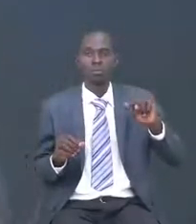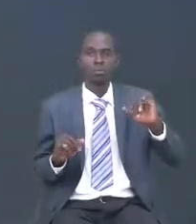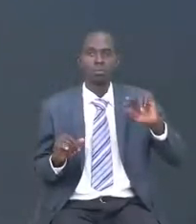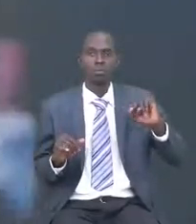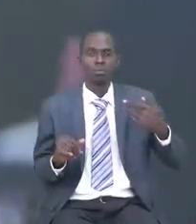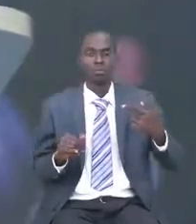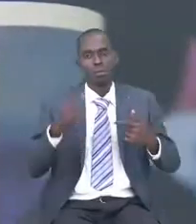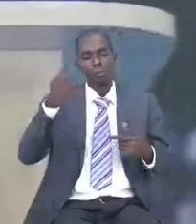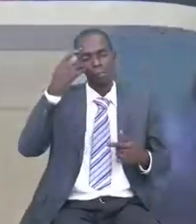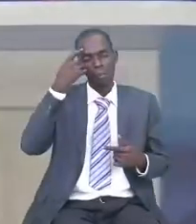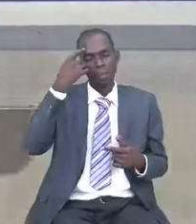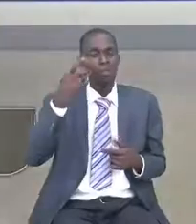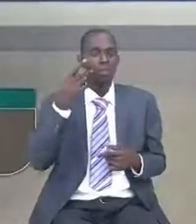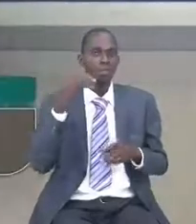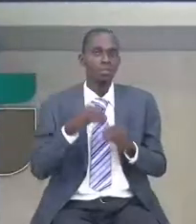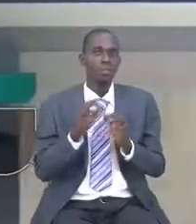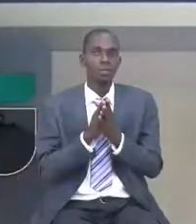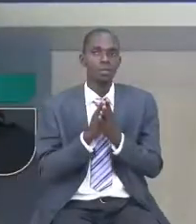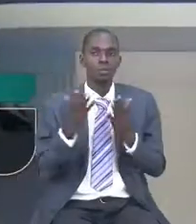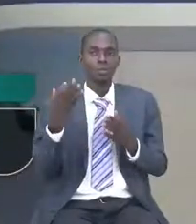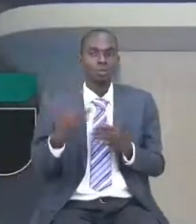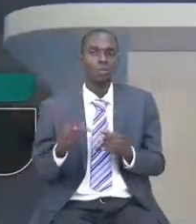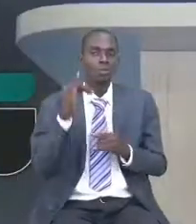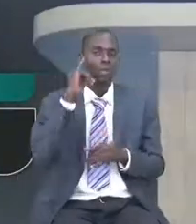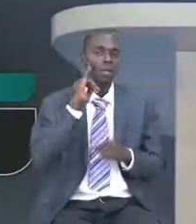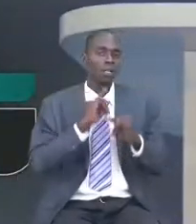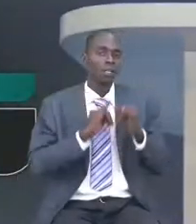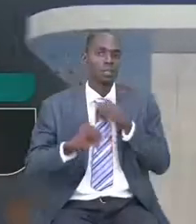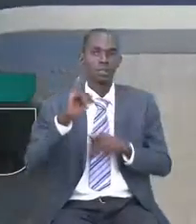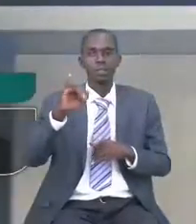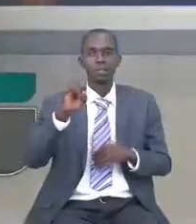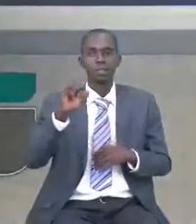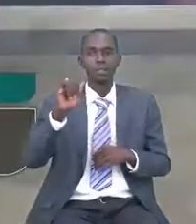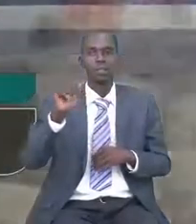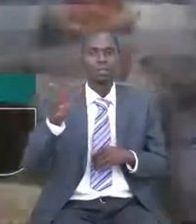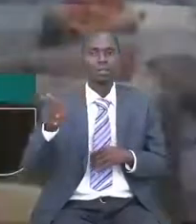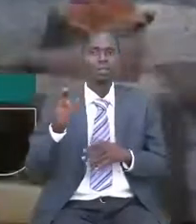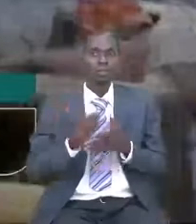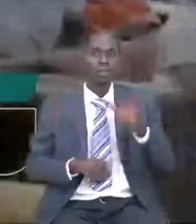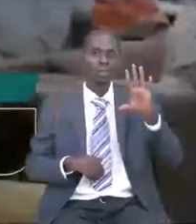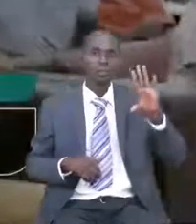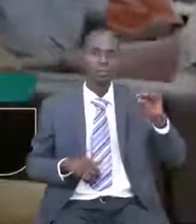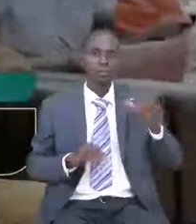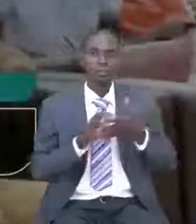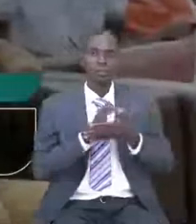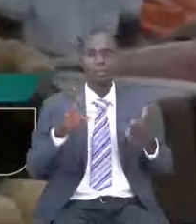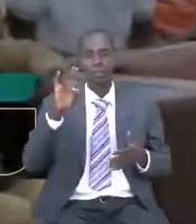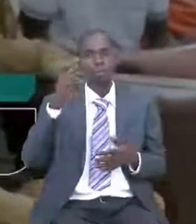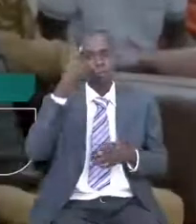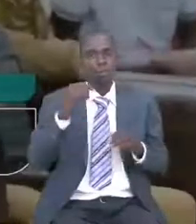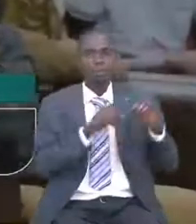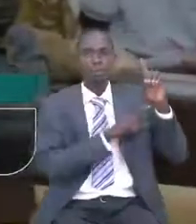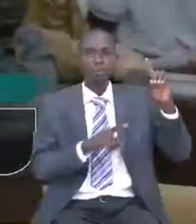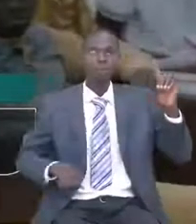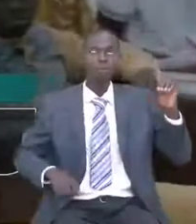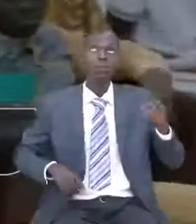au chapitre 50, verset 7. Ésaïe chapitre 50, le verset 7. 50, verset 7